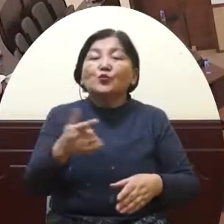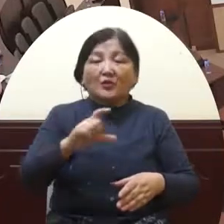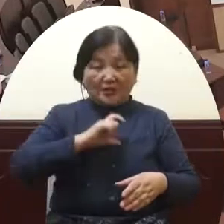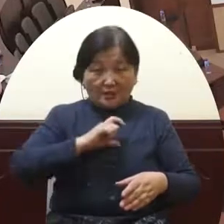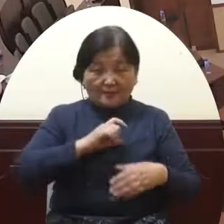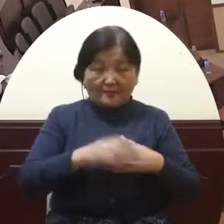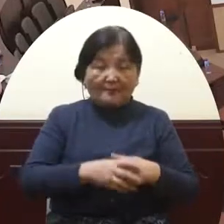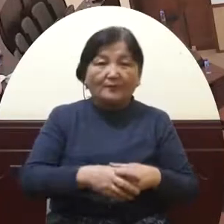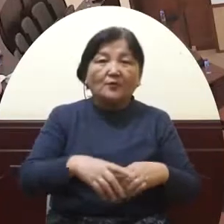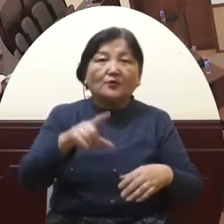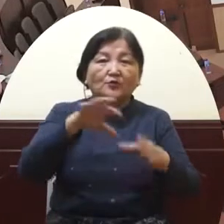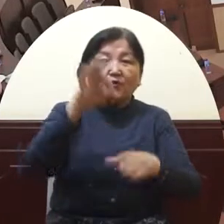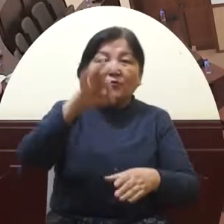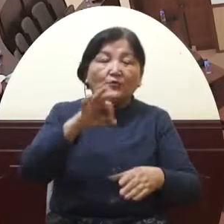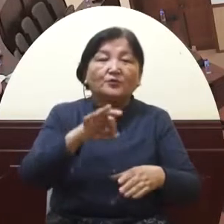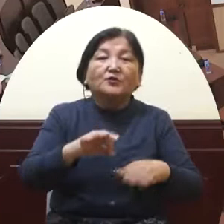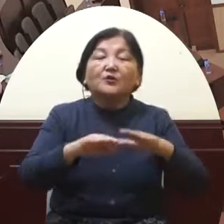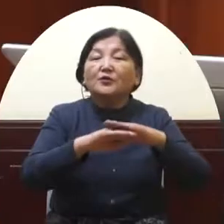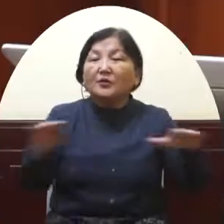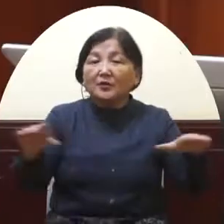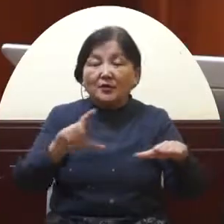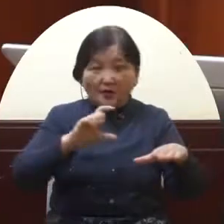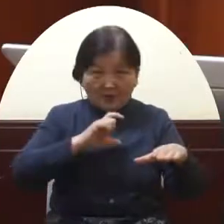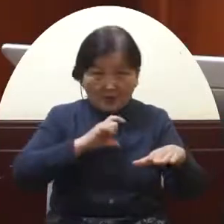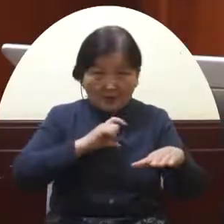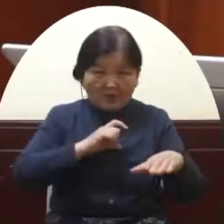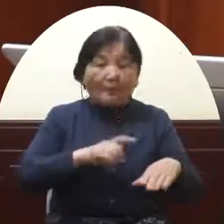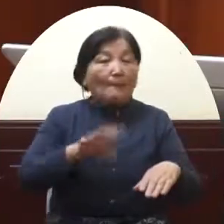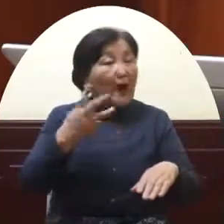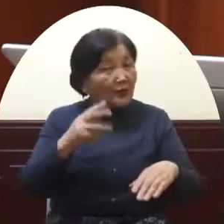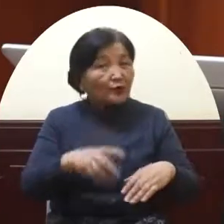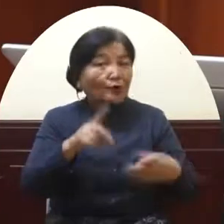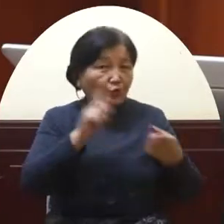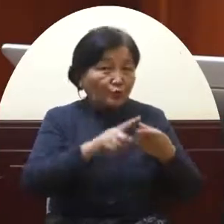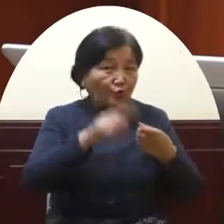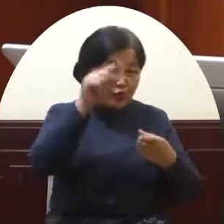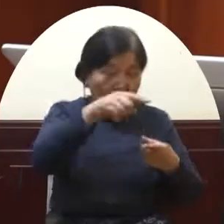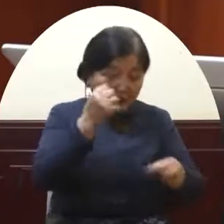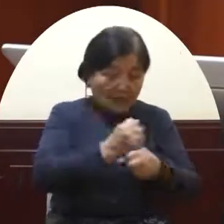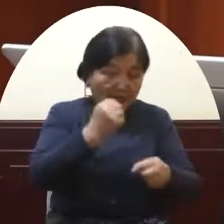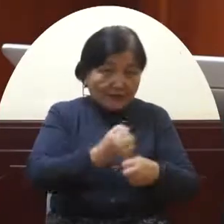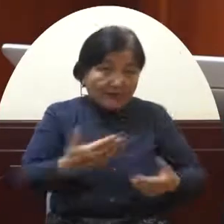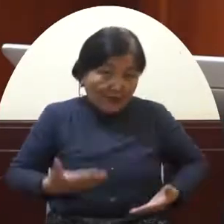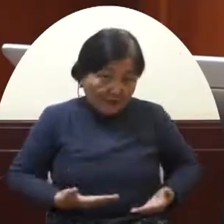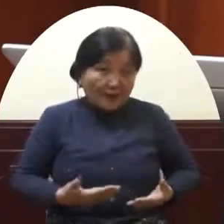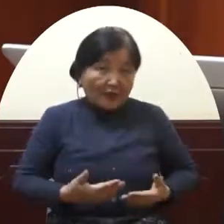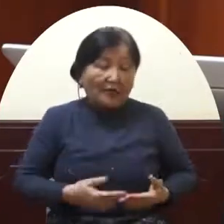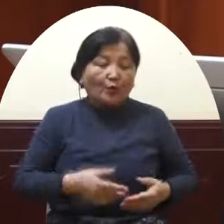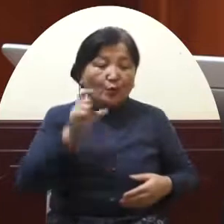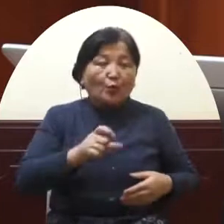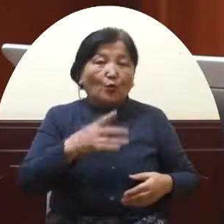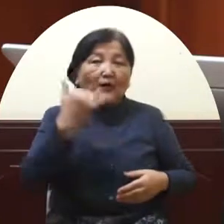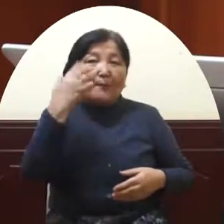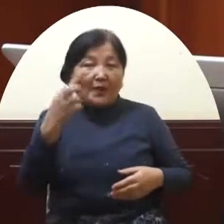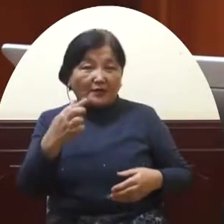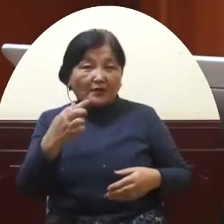Сонгогчийн саналаа өгөх эрх нь магадгүй орон нутагт ажиллах, амьдрах нөхцөлтэйгээр өөрчлөгдөж болно. Бид